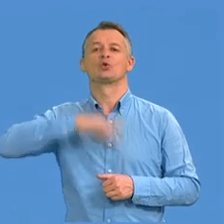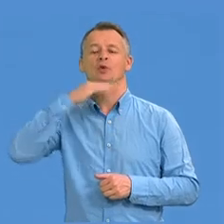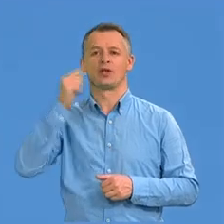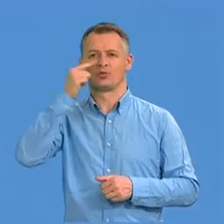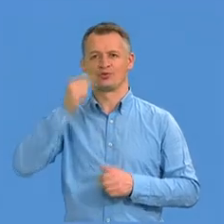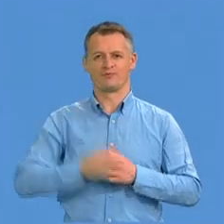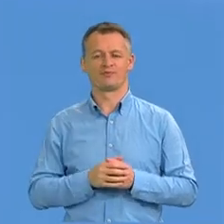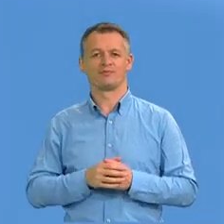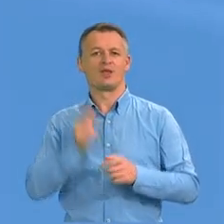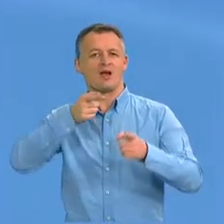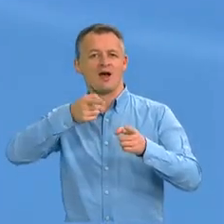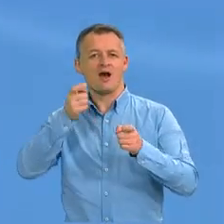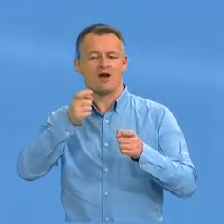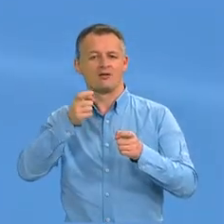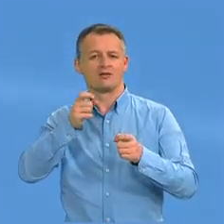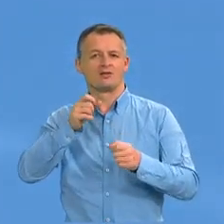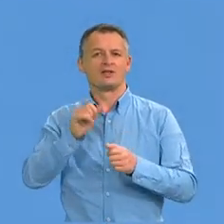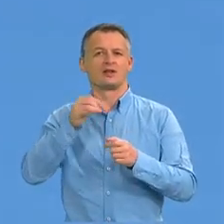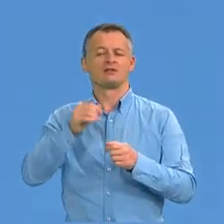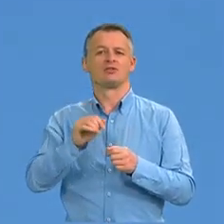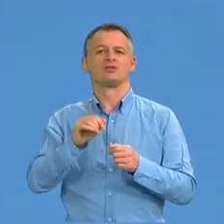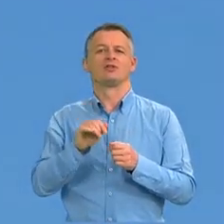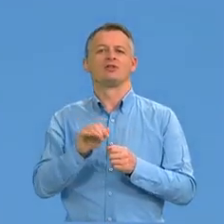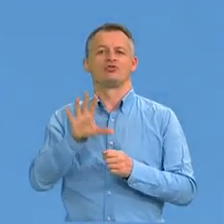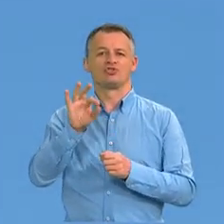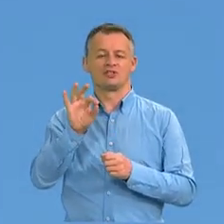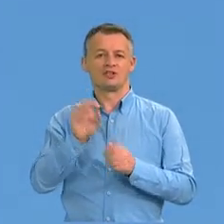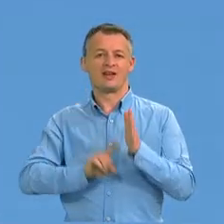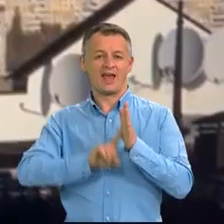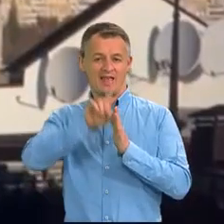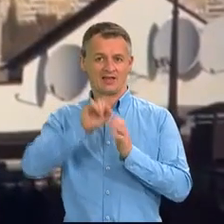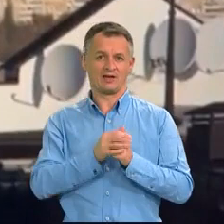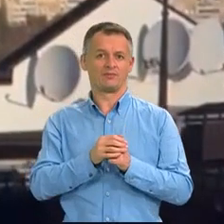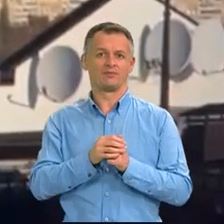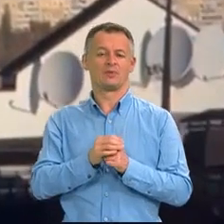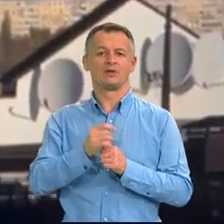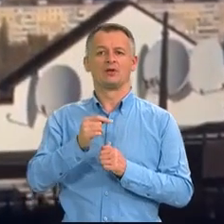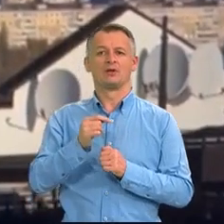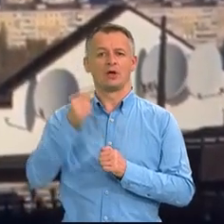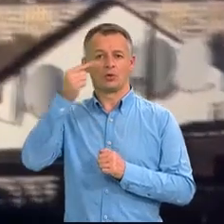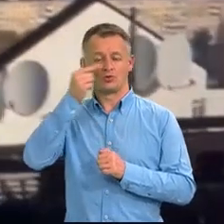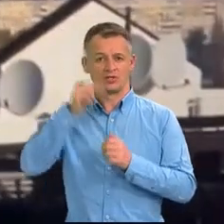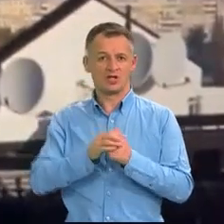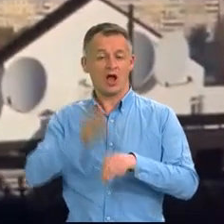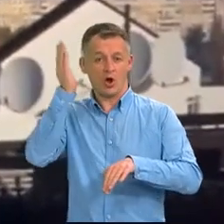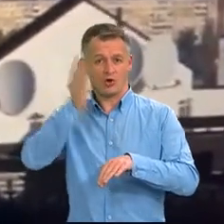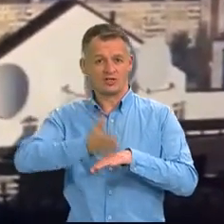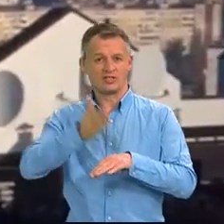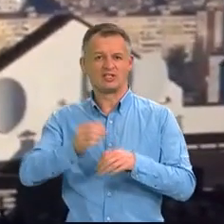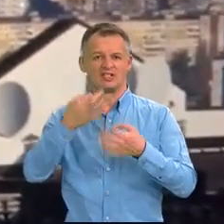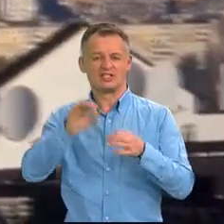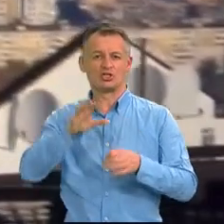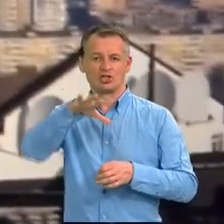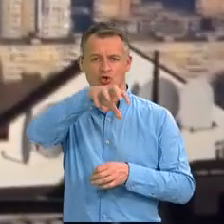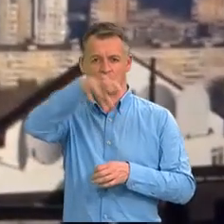a tras azi peste 50 de rachete de croazieră, acuză armata ucraineană. Rachetele și dronele rusești au atins 10 regiuni și